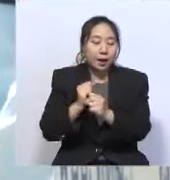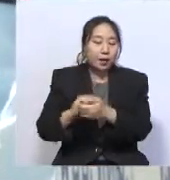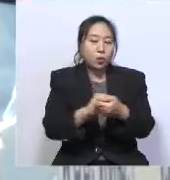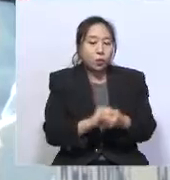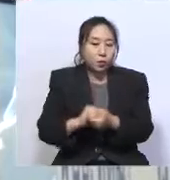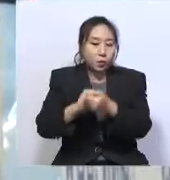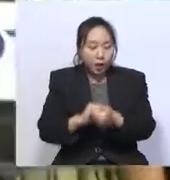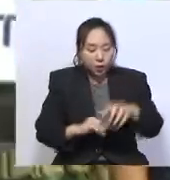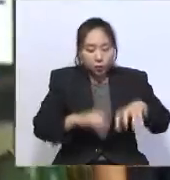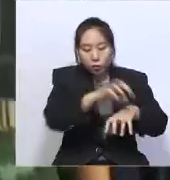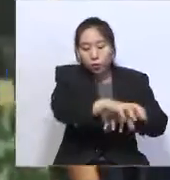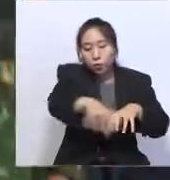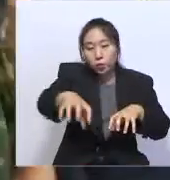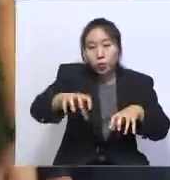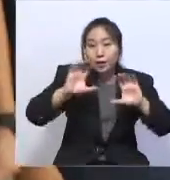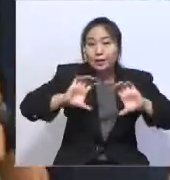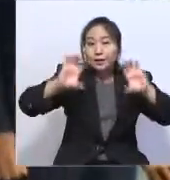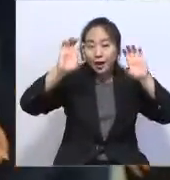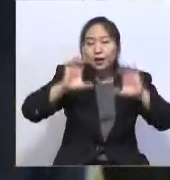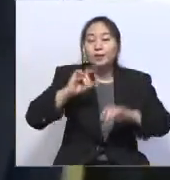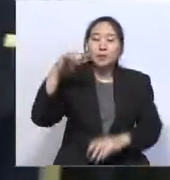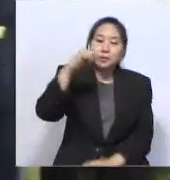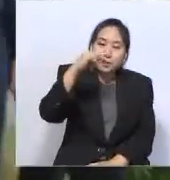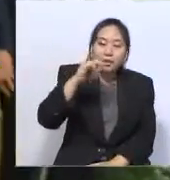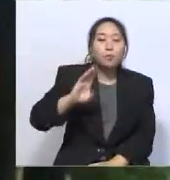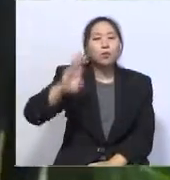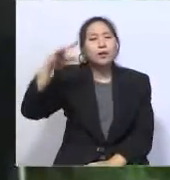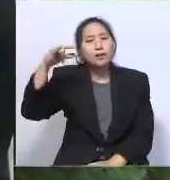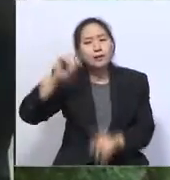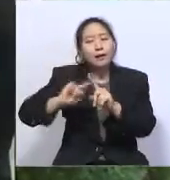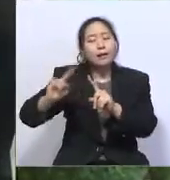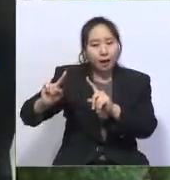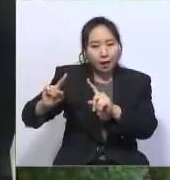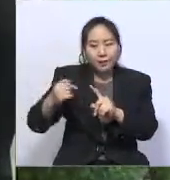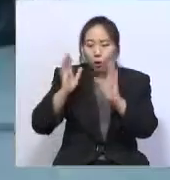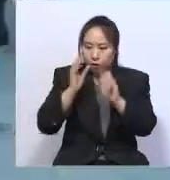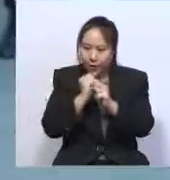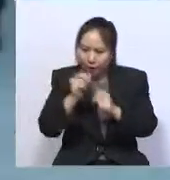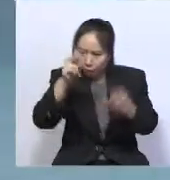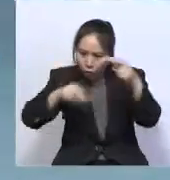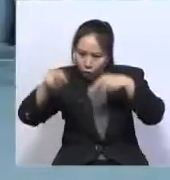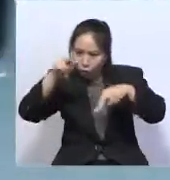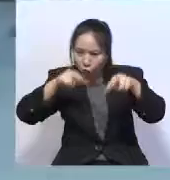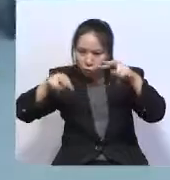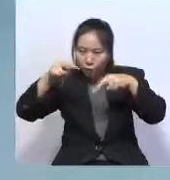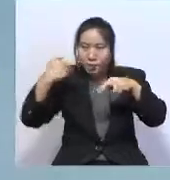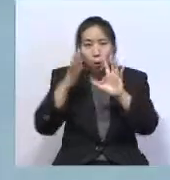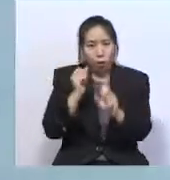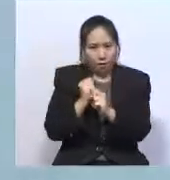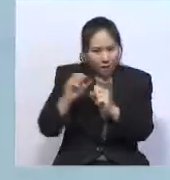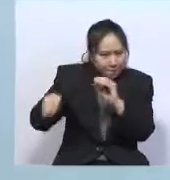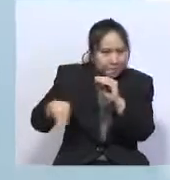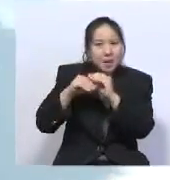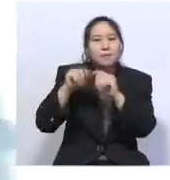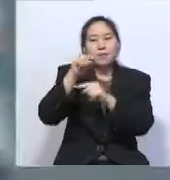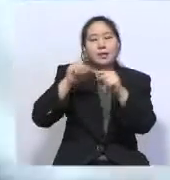มกันกับส่วนงานราชการสายการบินและผู้ประกอบการในการจัดชุดเจ้าหน้าที่ตรวจผสมและเพิ่มกำลังเจ้าหน้าที่กว่า